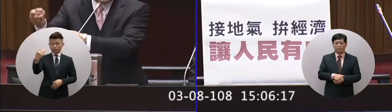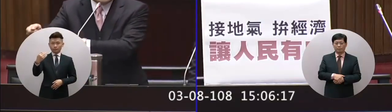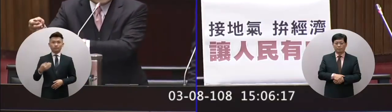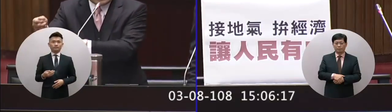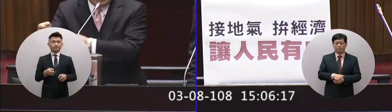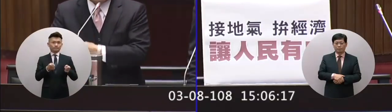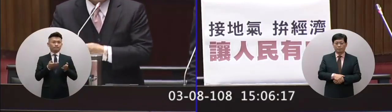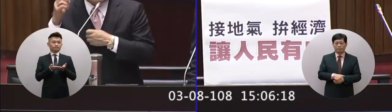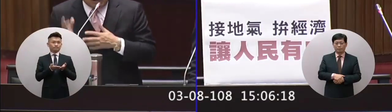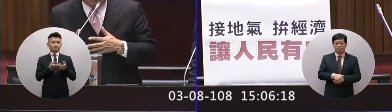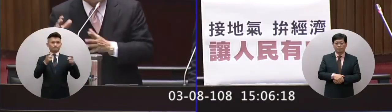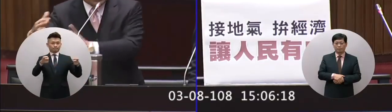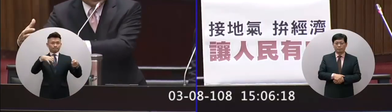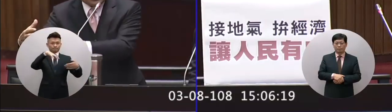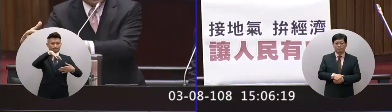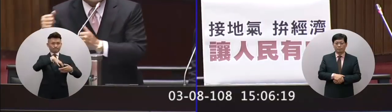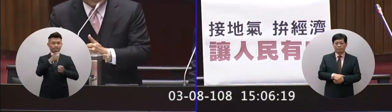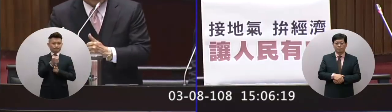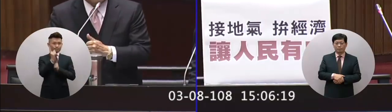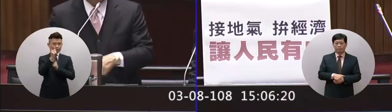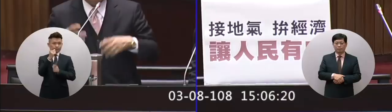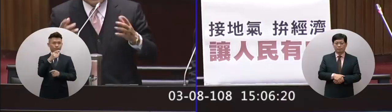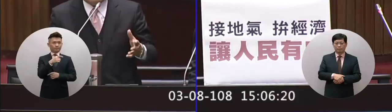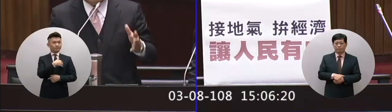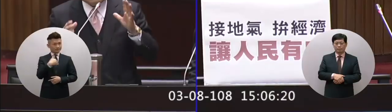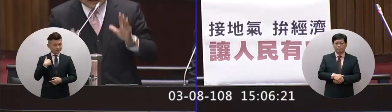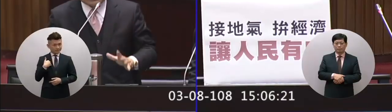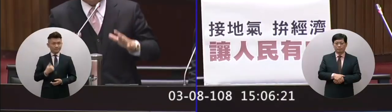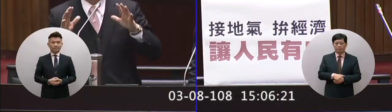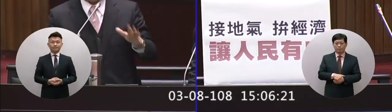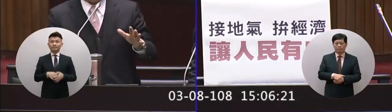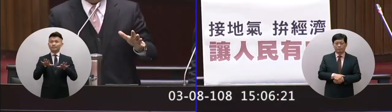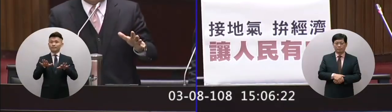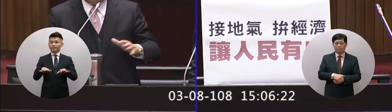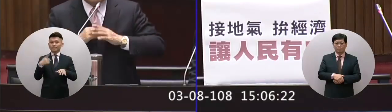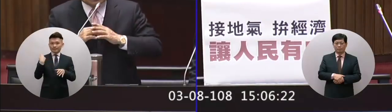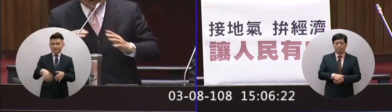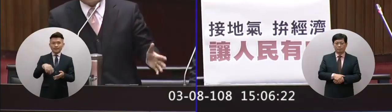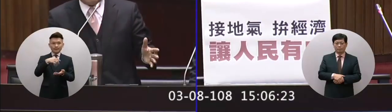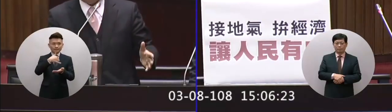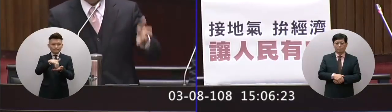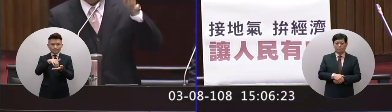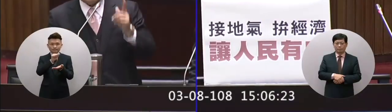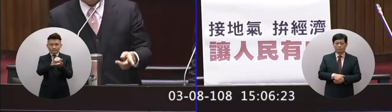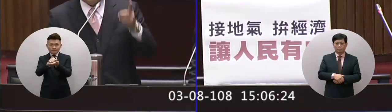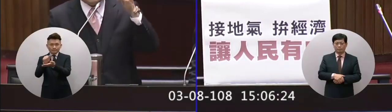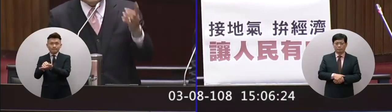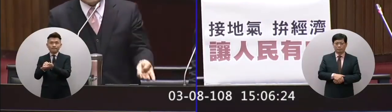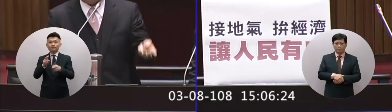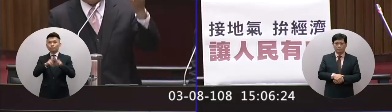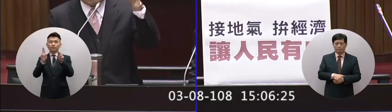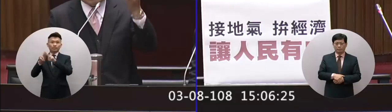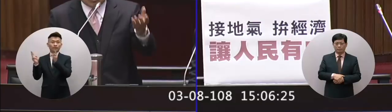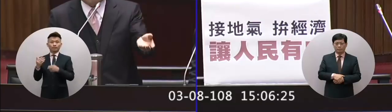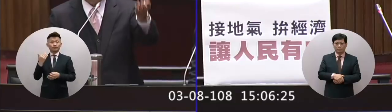十九处已经可以在港里面钓特定区域钓鱼，但现在我们再盘点再开放，只要不